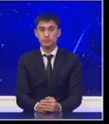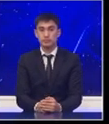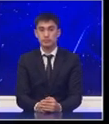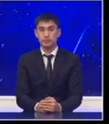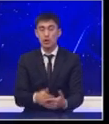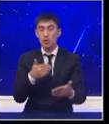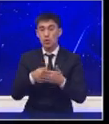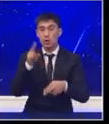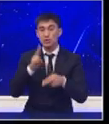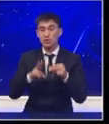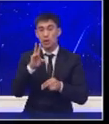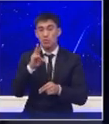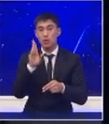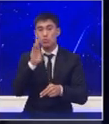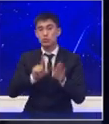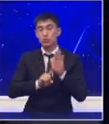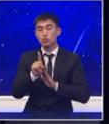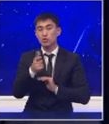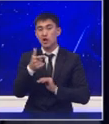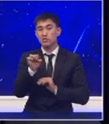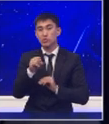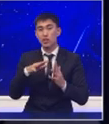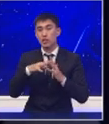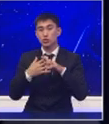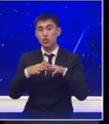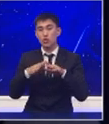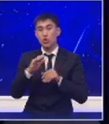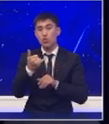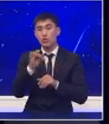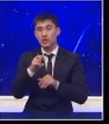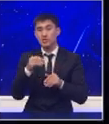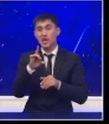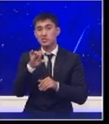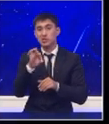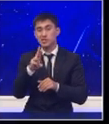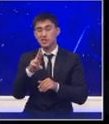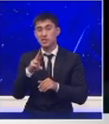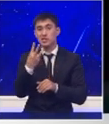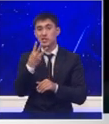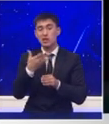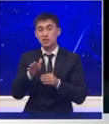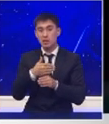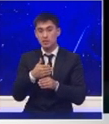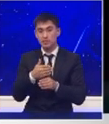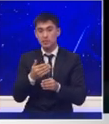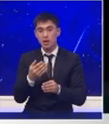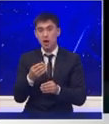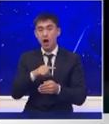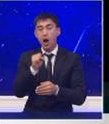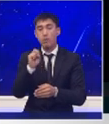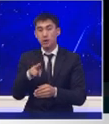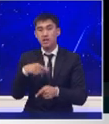конца ноября будет запущен газопровод в населенных пунктах Уйтас, Экспедиция и ЖС 3 отделение. А в